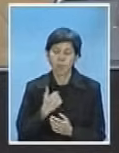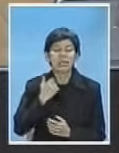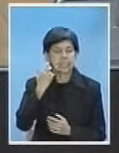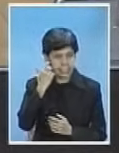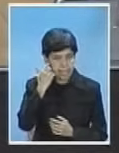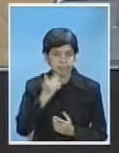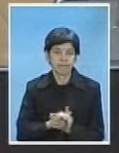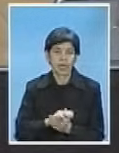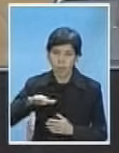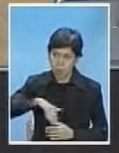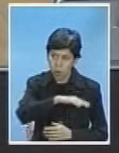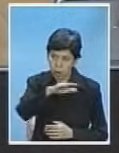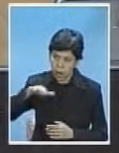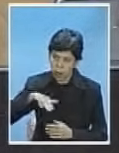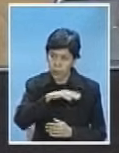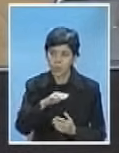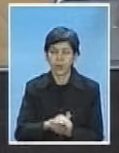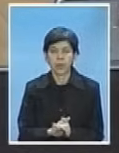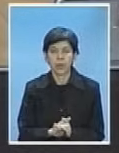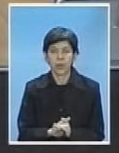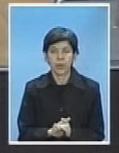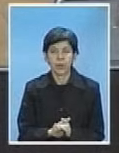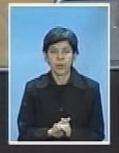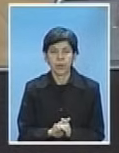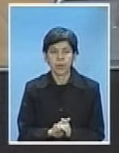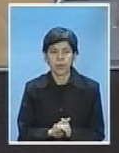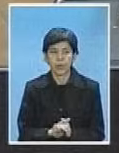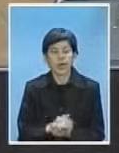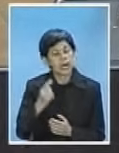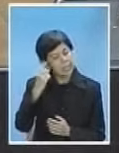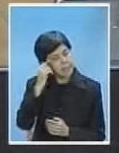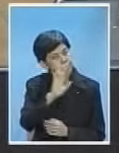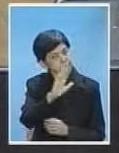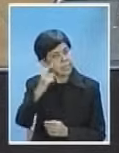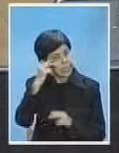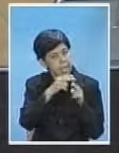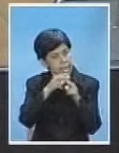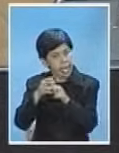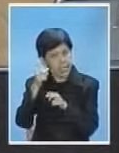ชื่อว่าพวกเราทุกคนเนี่ยก็สามารถใช้วิจารณญ